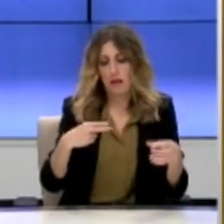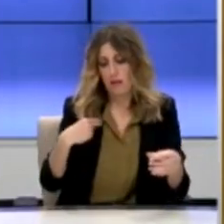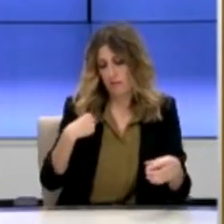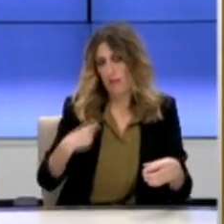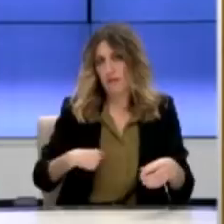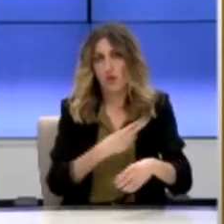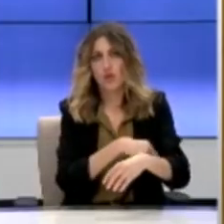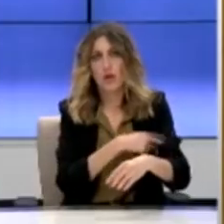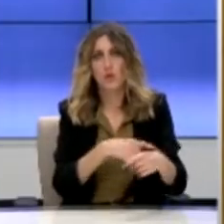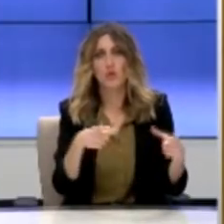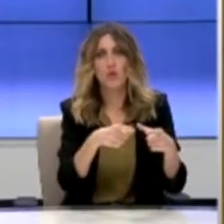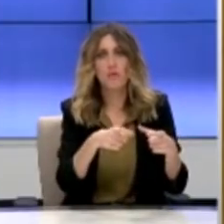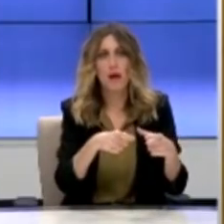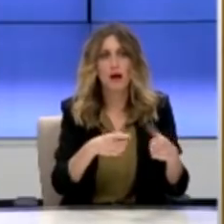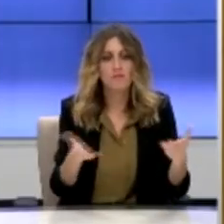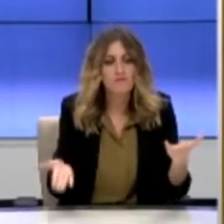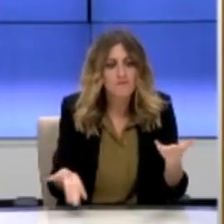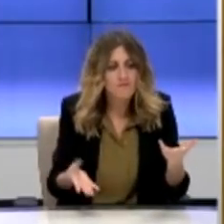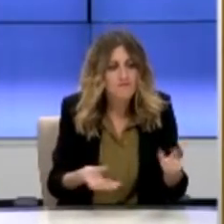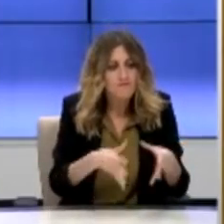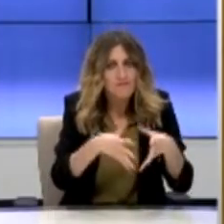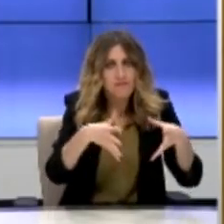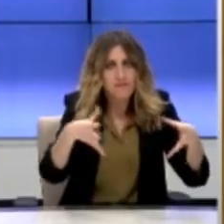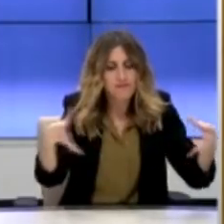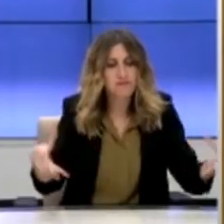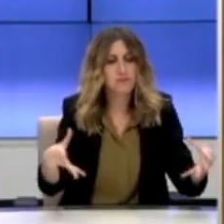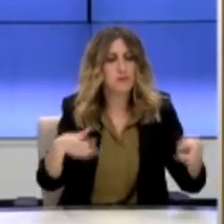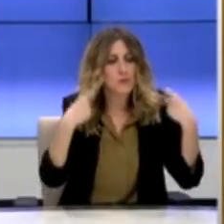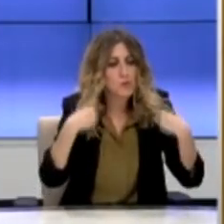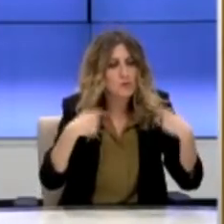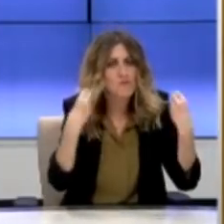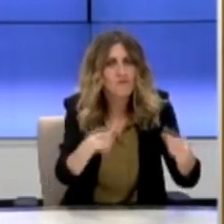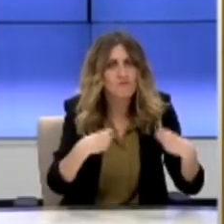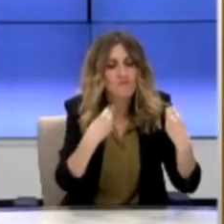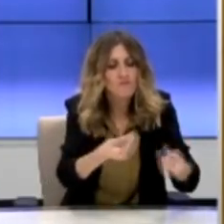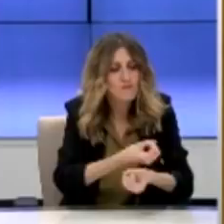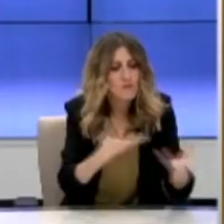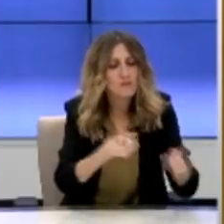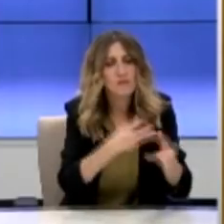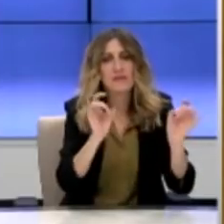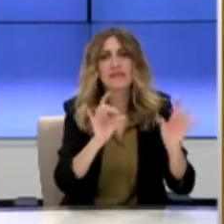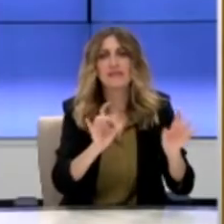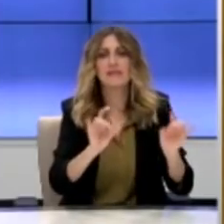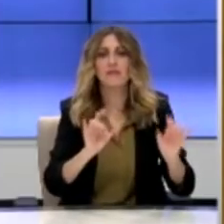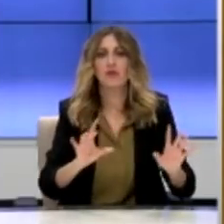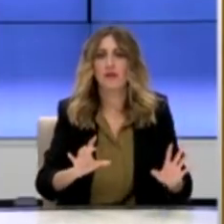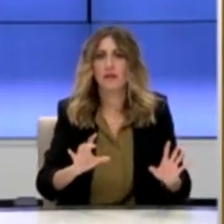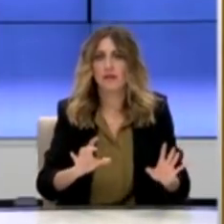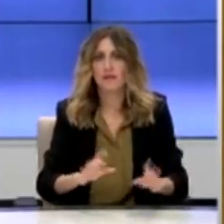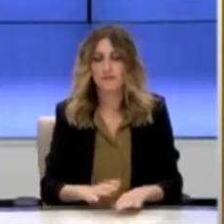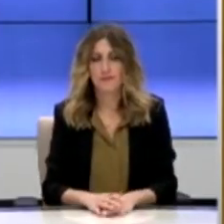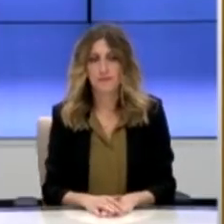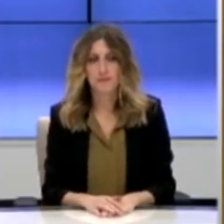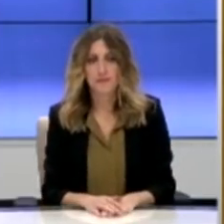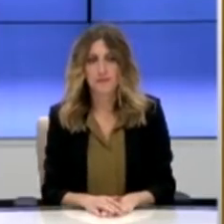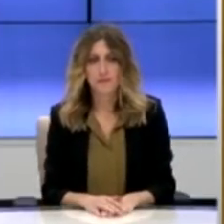συστήματος υγείας που όλοι σας έχετε βάλει το χέρι σας για να δημιουργηθεί. Όσο κι αν σας ενοχλούν, όσο κι